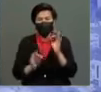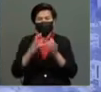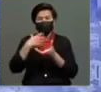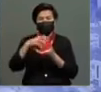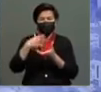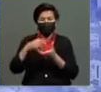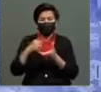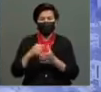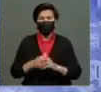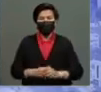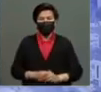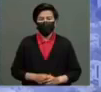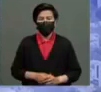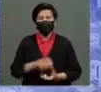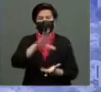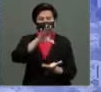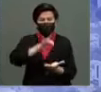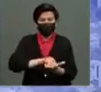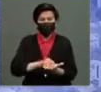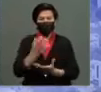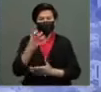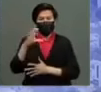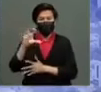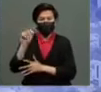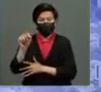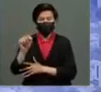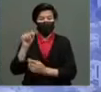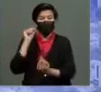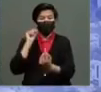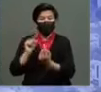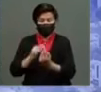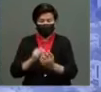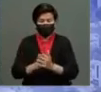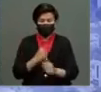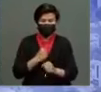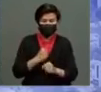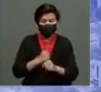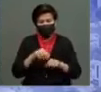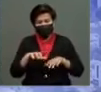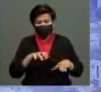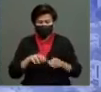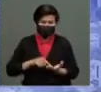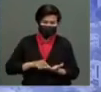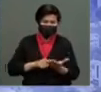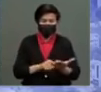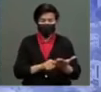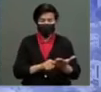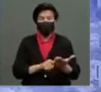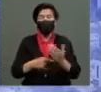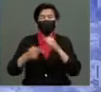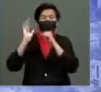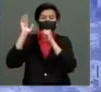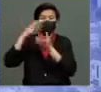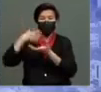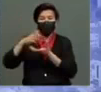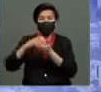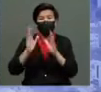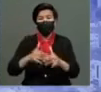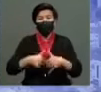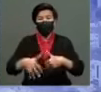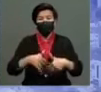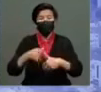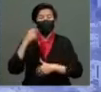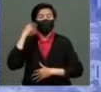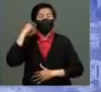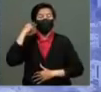เป็นชุดข้อมูลซึ่งอันนี้นำเรียนว่าเป็นชุดข้อมูลในเชิงของการบริหารนะครับแต่ผมขออนุญาตนำมารายงานเพื่อให้พี่น้องประชาชนได้ทราบ